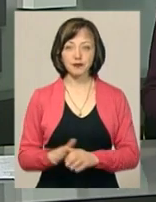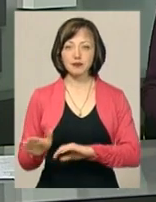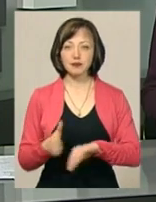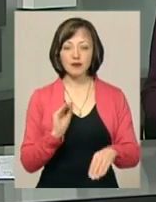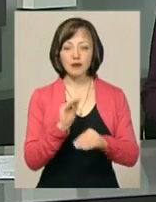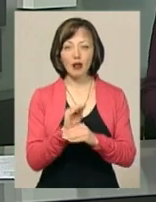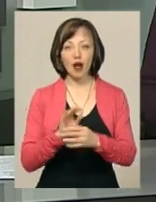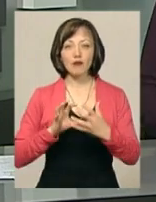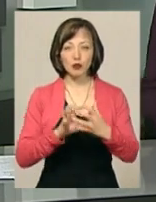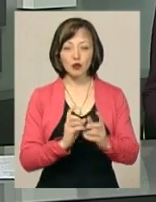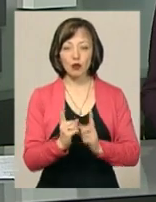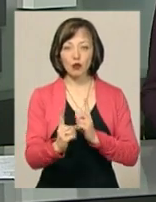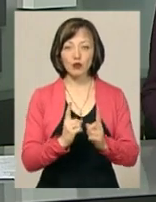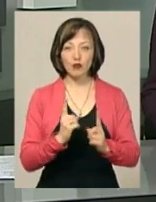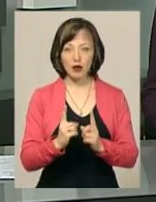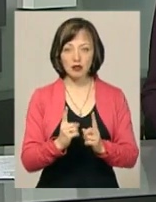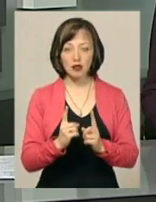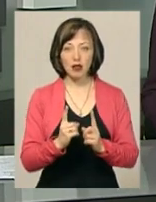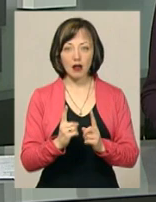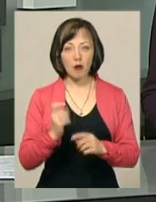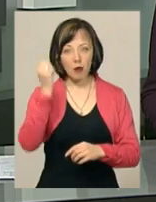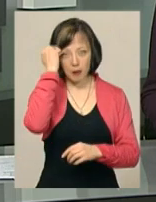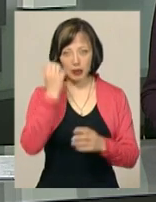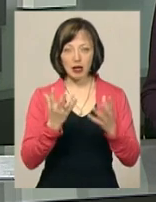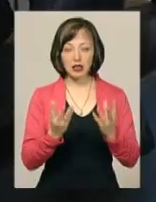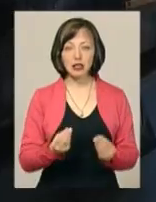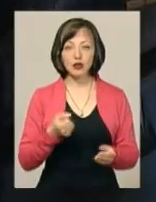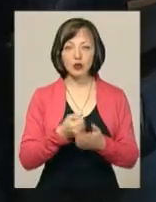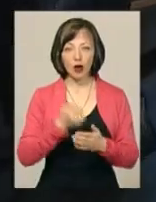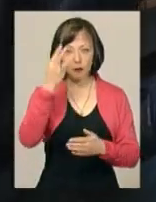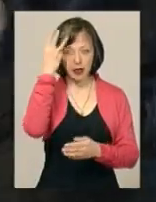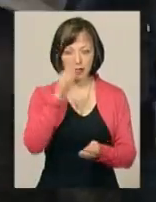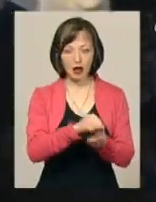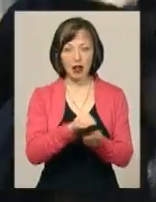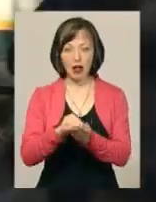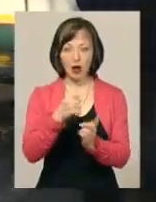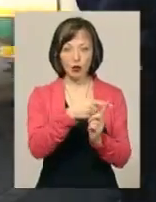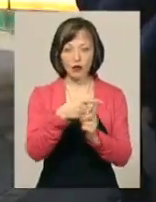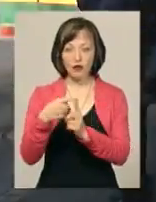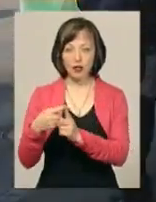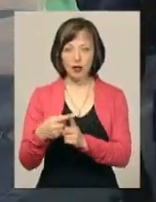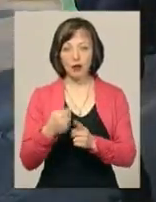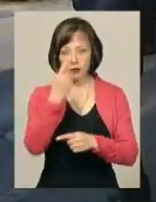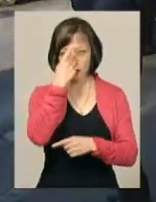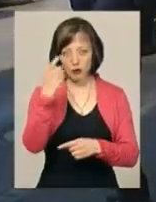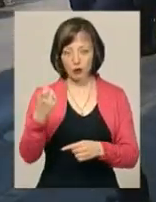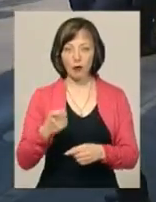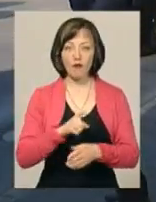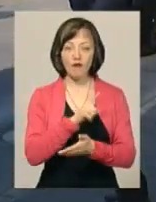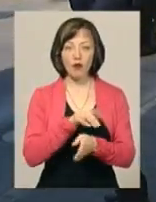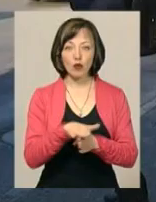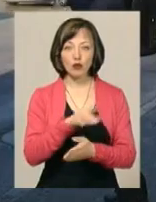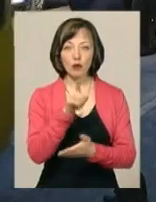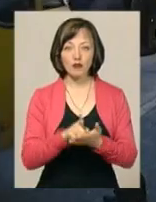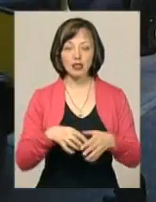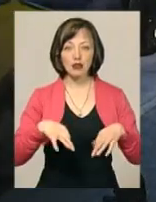Додаткові автобуси курсуватимуть у поминальні дні до хмельницьких кладовищ. Про це повідомив виконуючий обов'язки начальника управління транспорту Хмельницької